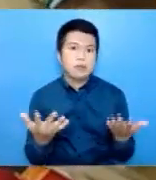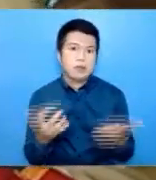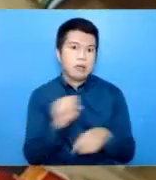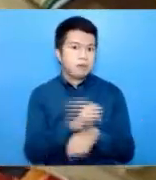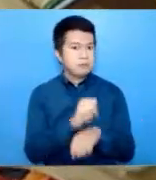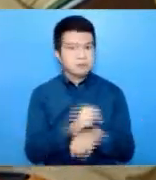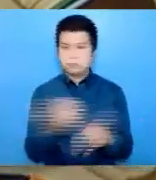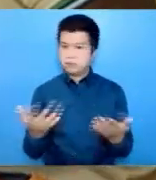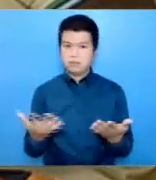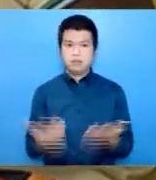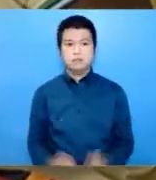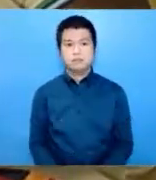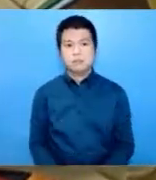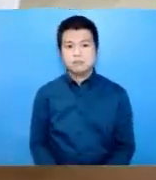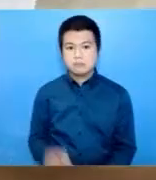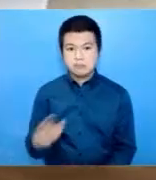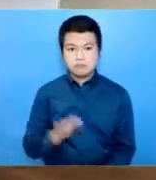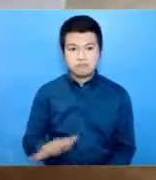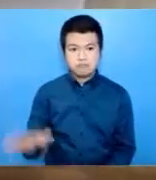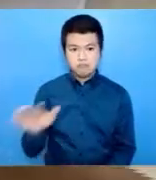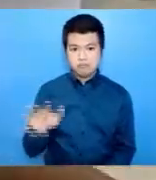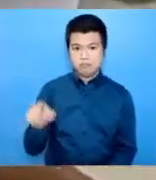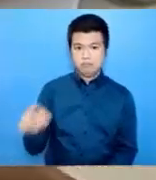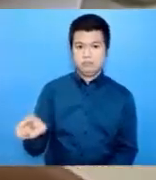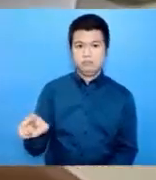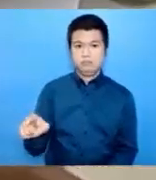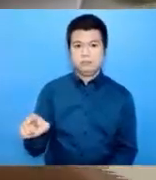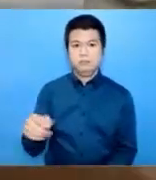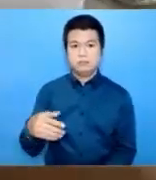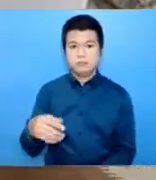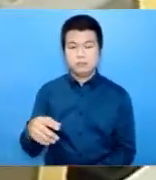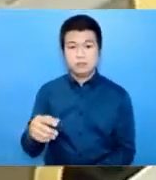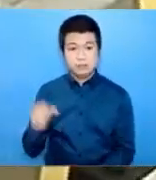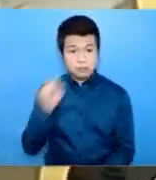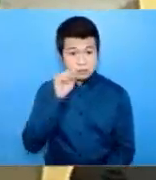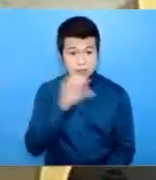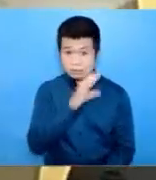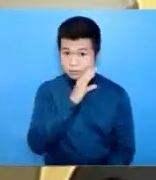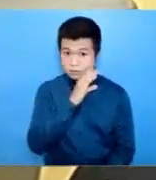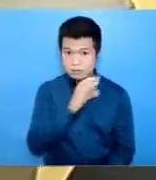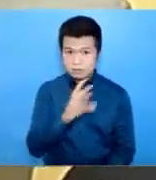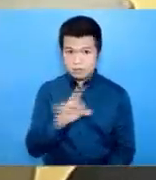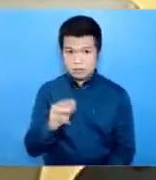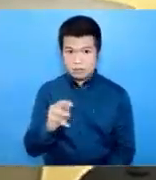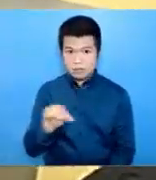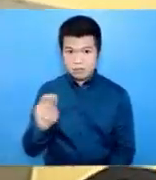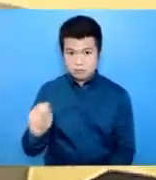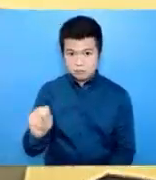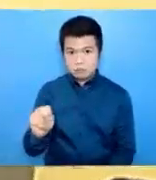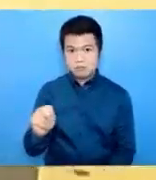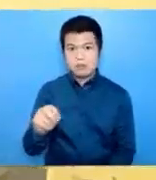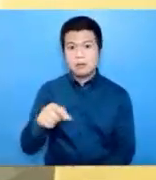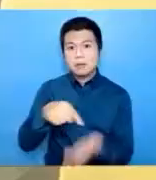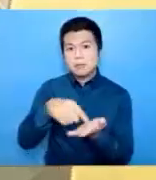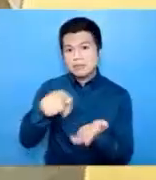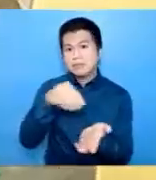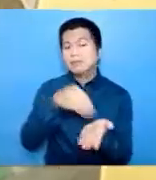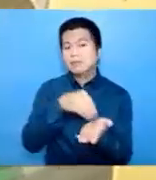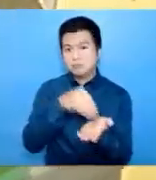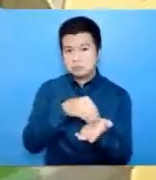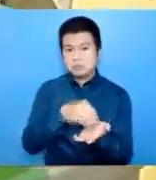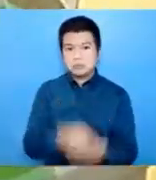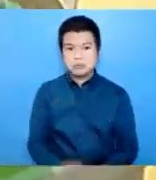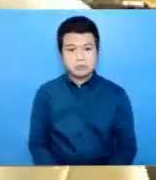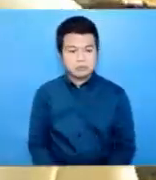Ang 1,000 piso namang nakuha ng pintor at senior citizen na si Mang Ramon, diretso lang sa pambayad ng utang. Kulang pa nga